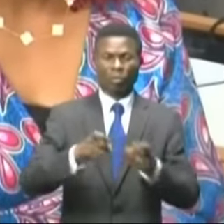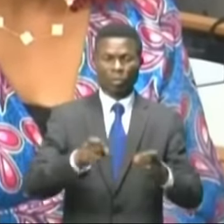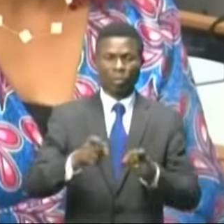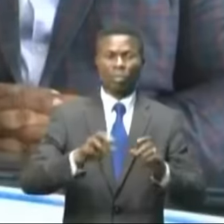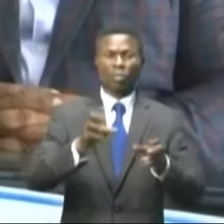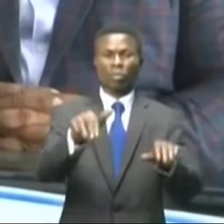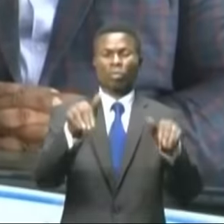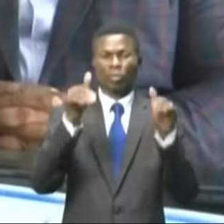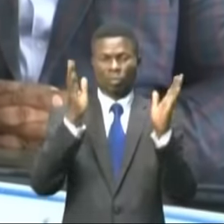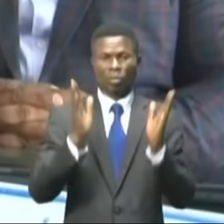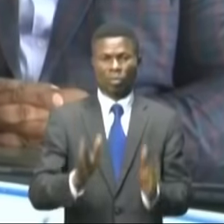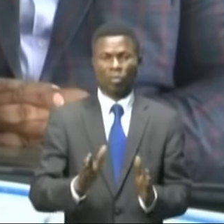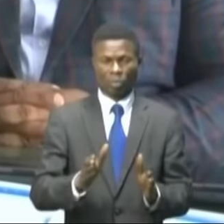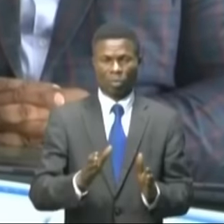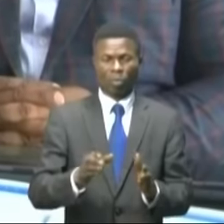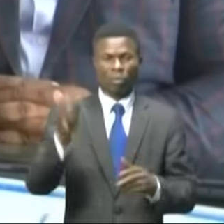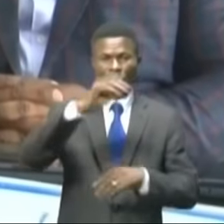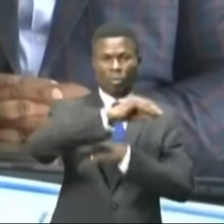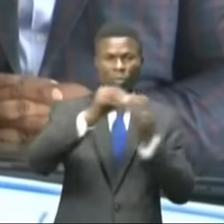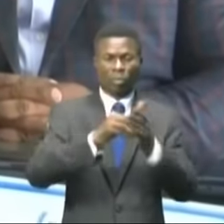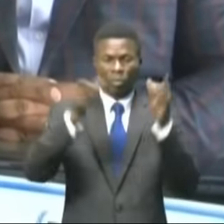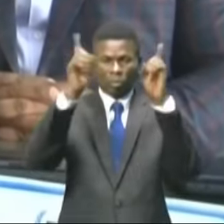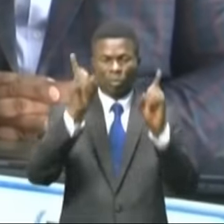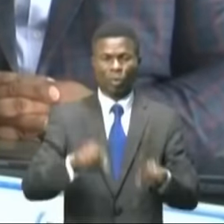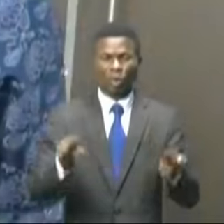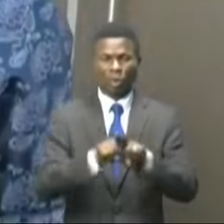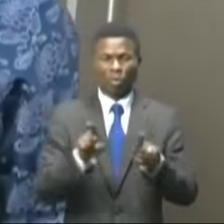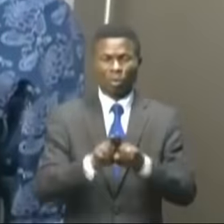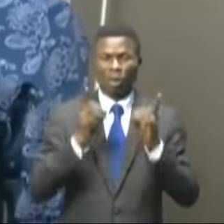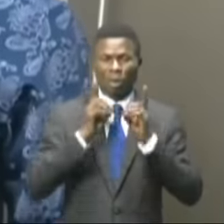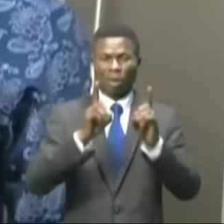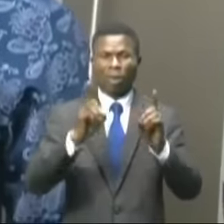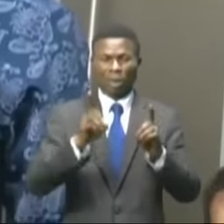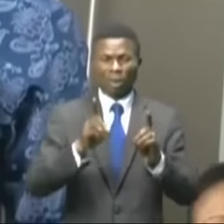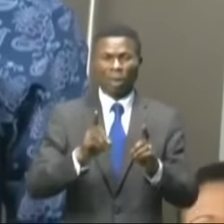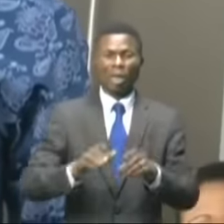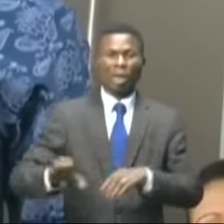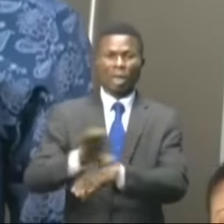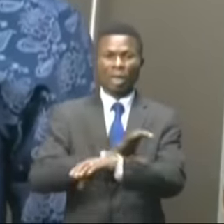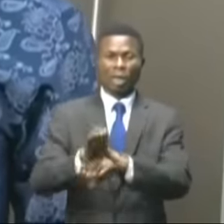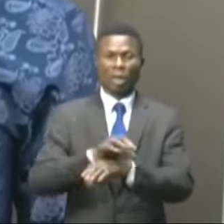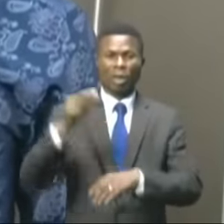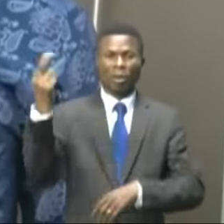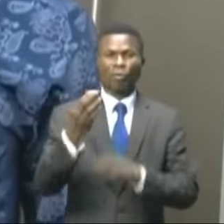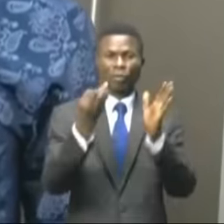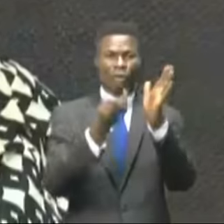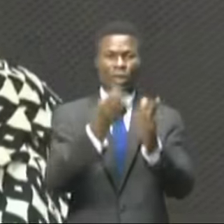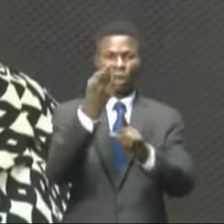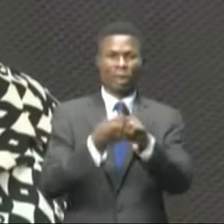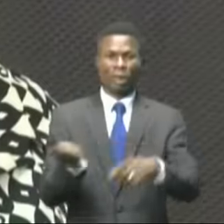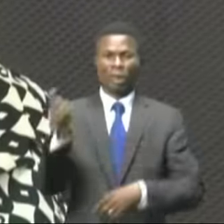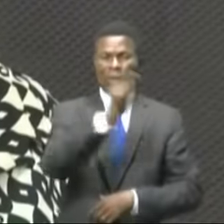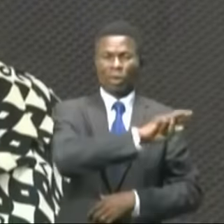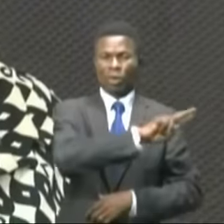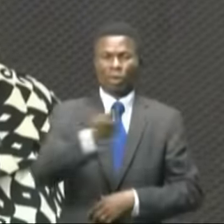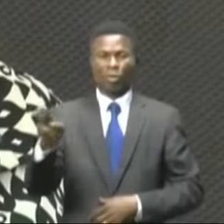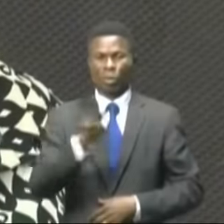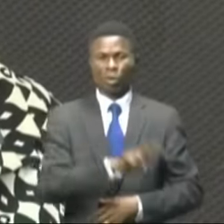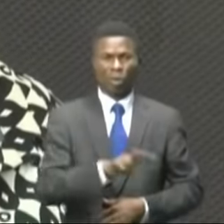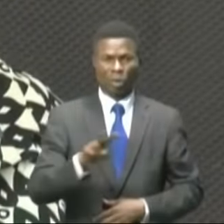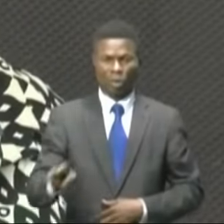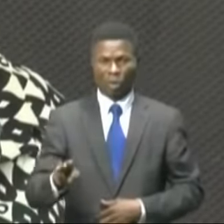réfugiés centrafricains conformément à la déclaration de Yaoundé du 27 avril 2022.